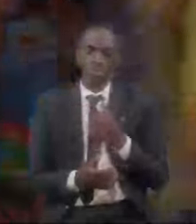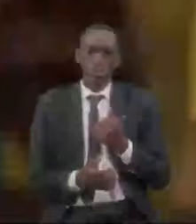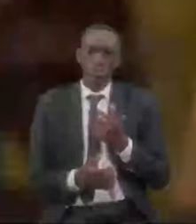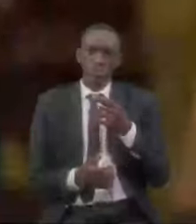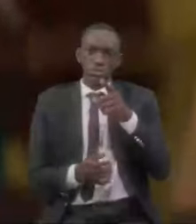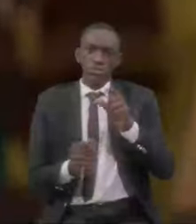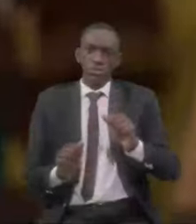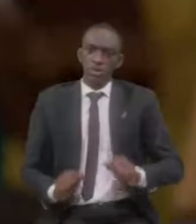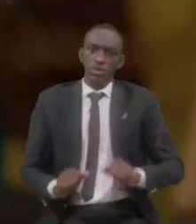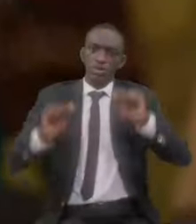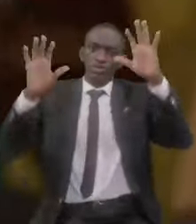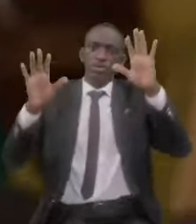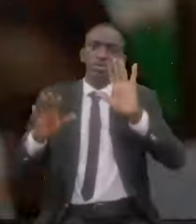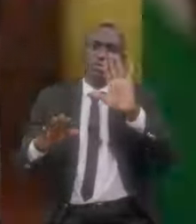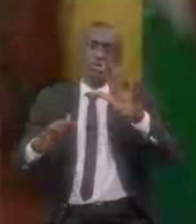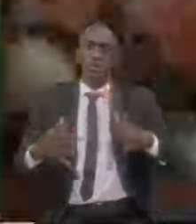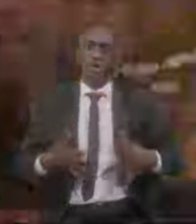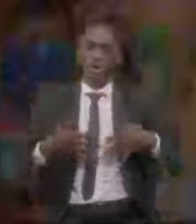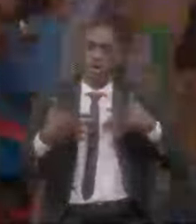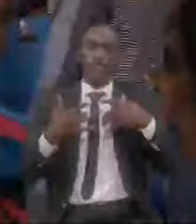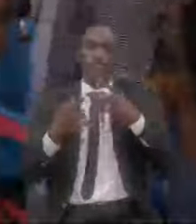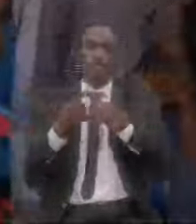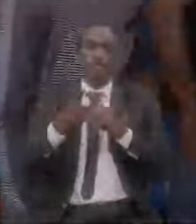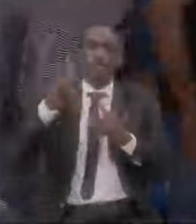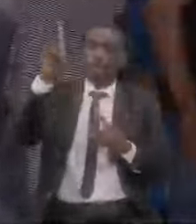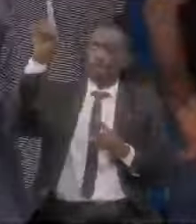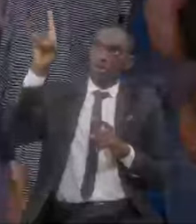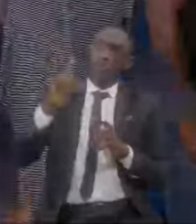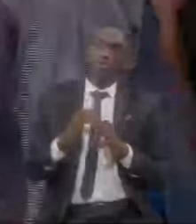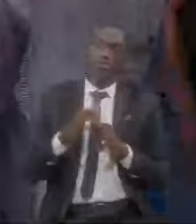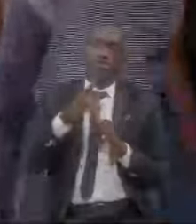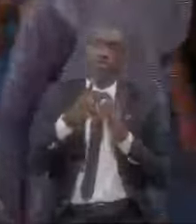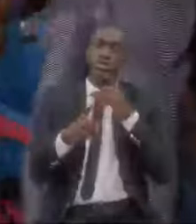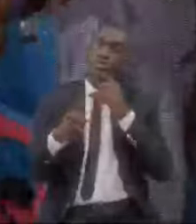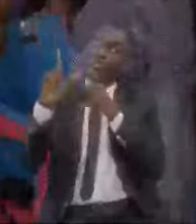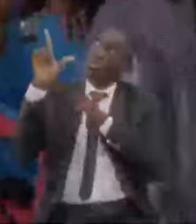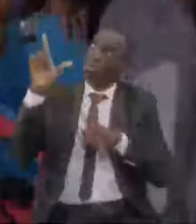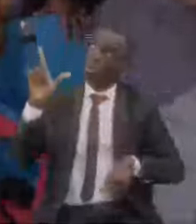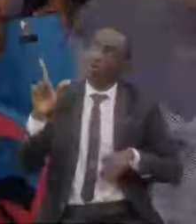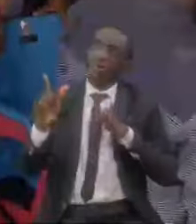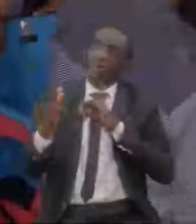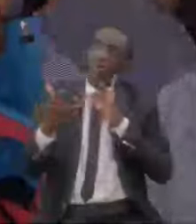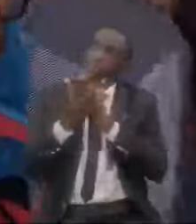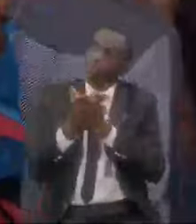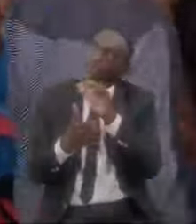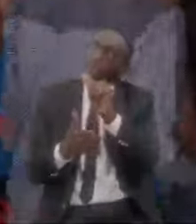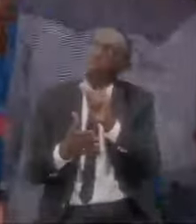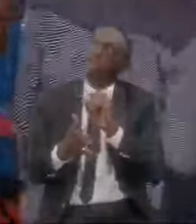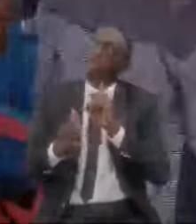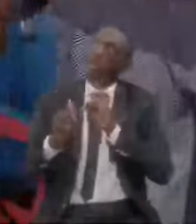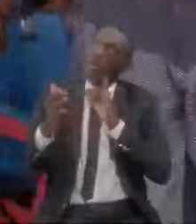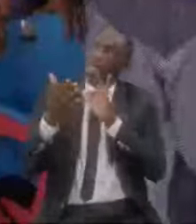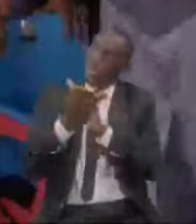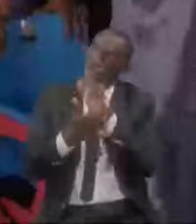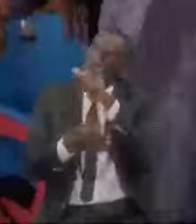Confie-lui ta vie. Et dis, Seigneur, je te soumets tout. Je crois en Christ